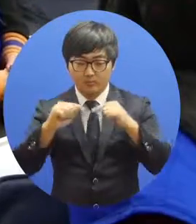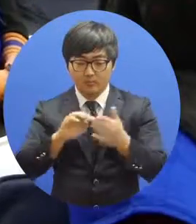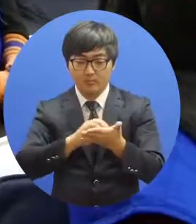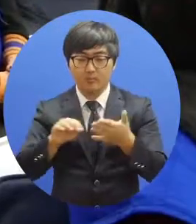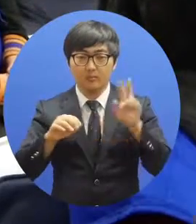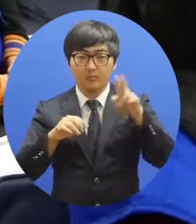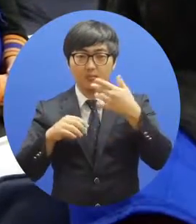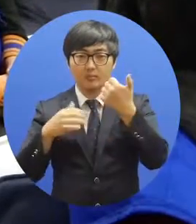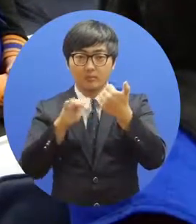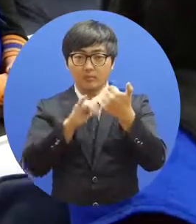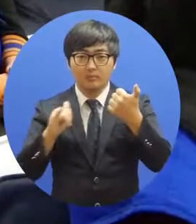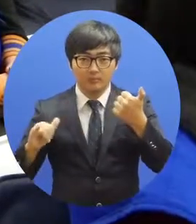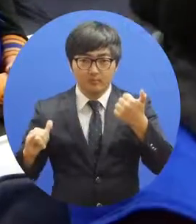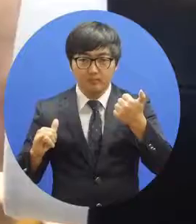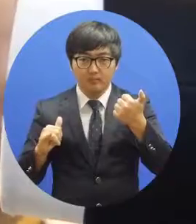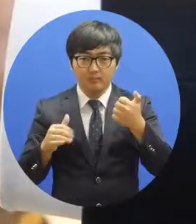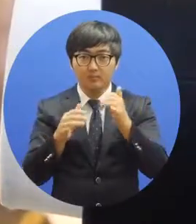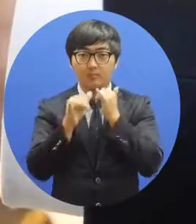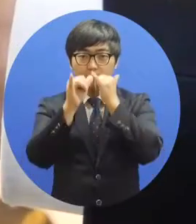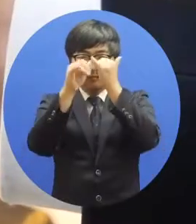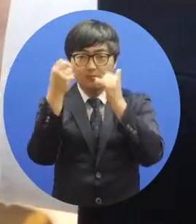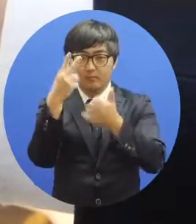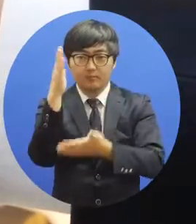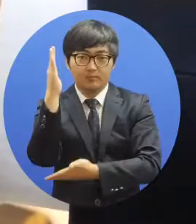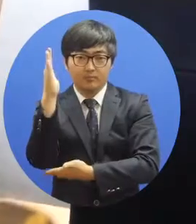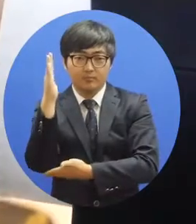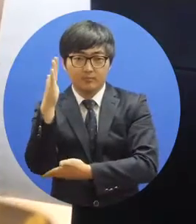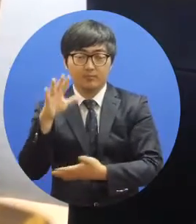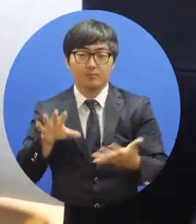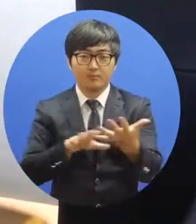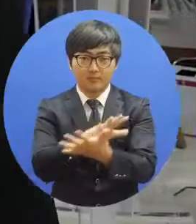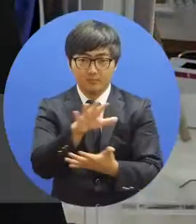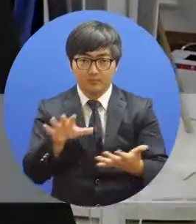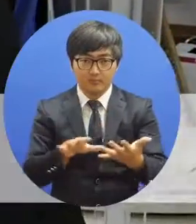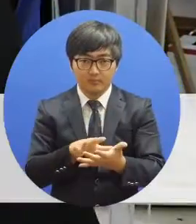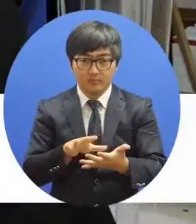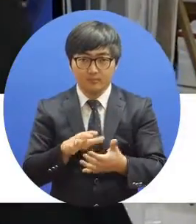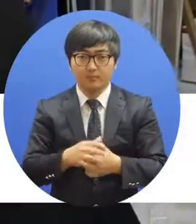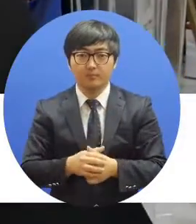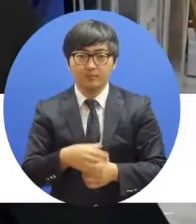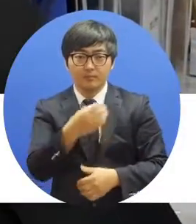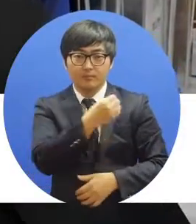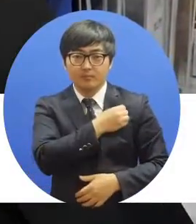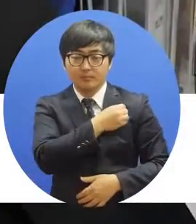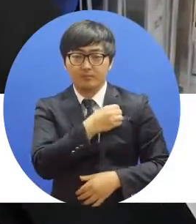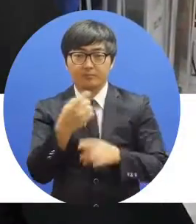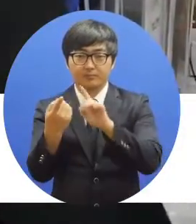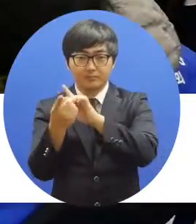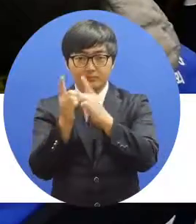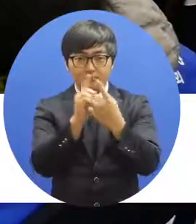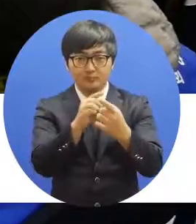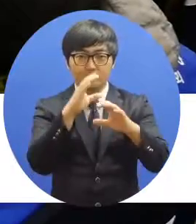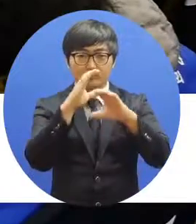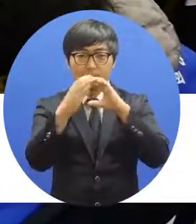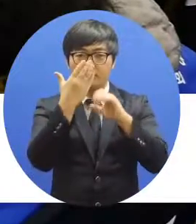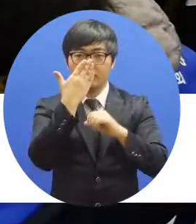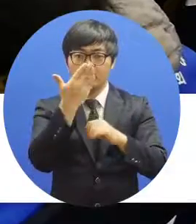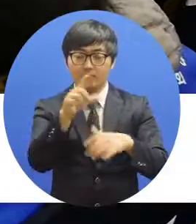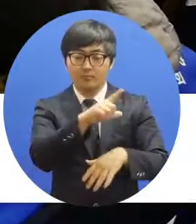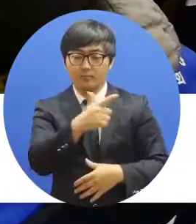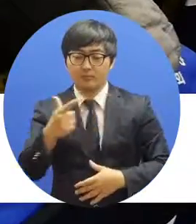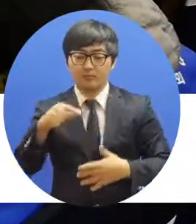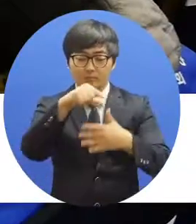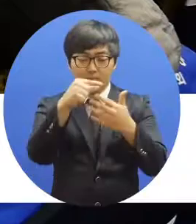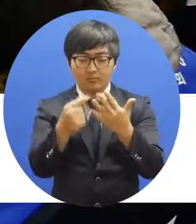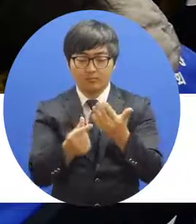250여 명이 참석했으며 시상과 특강, 화합 한마당 등 회원 간 화합을 다지고 소통할 수 있는